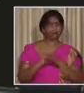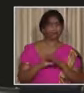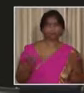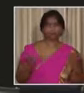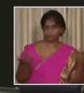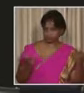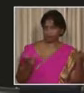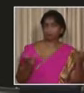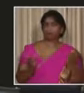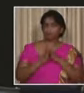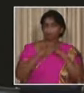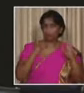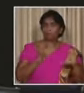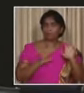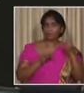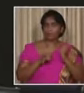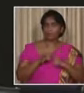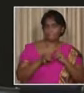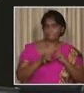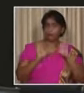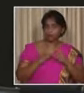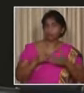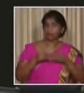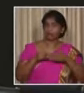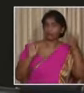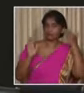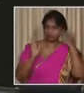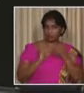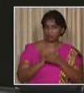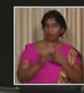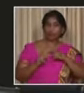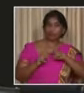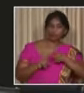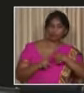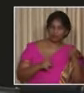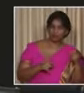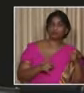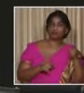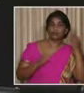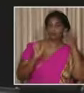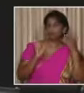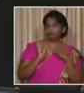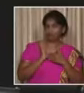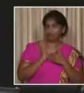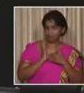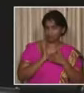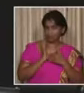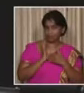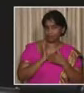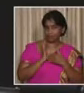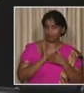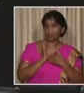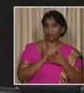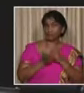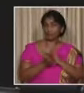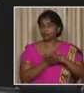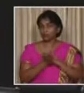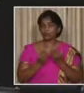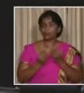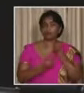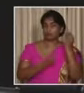එක බොහෝ දෙනෙක්ගේ තියෙන ප්‍රශ්නයක්. නමුත් මේ සඳහා අපි අනිත් පැත්තෙන් ඒ සඳහා ඒ සේවාවන්